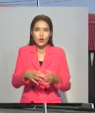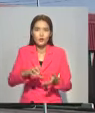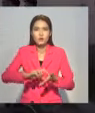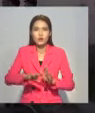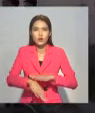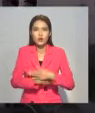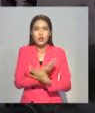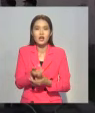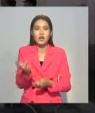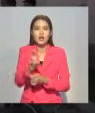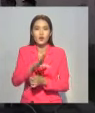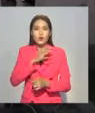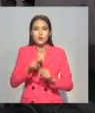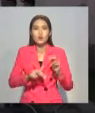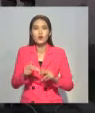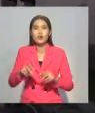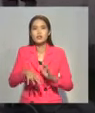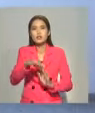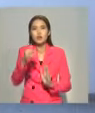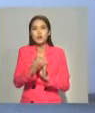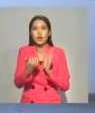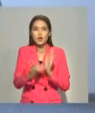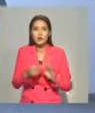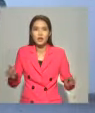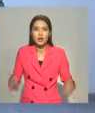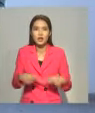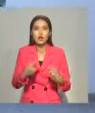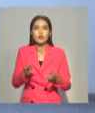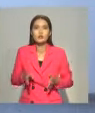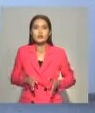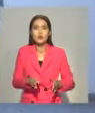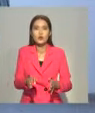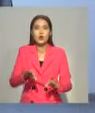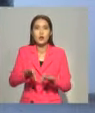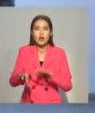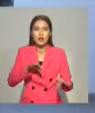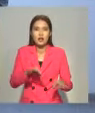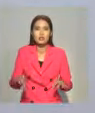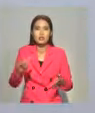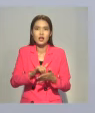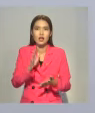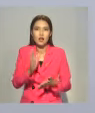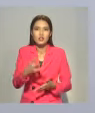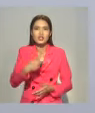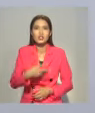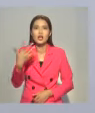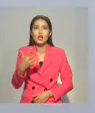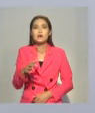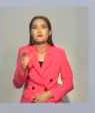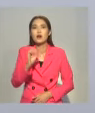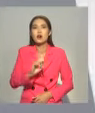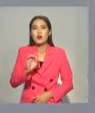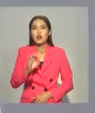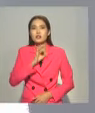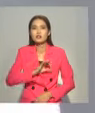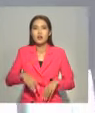жаңа нысанға барды. Құрылыс партияның сайлау алды бағдарламасын іске асыру жөніндегі жол картасы шеңберінде жүргізілуде. 25 қазанда